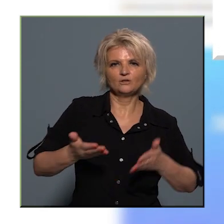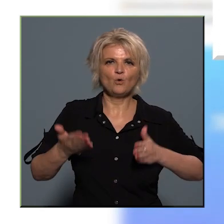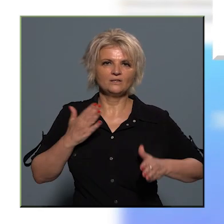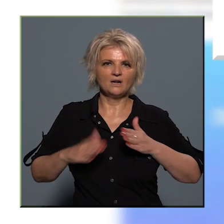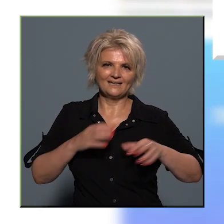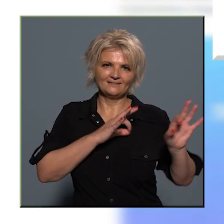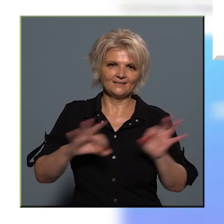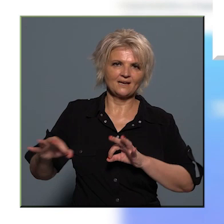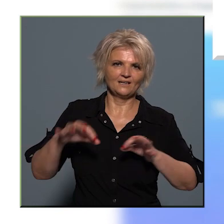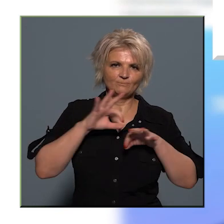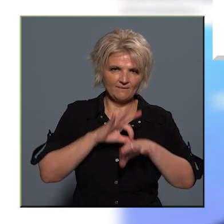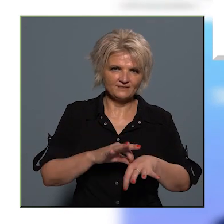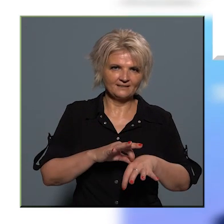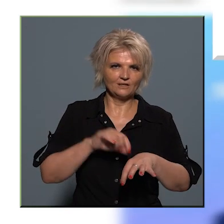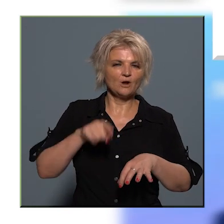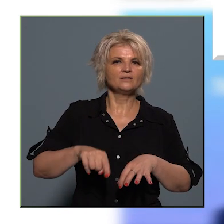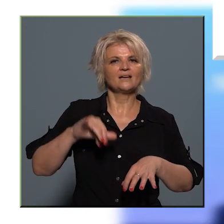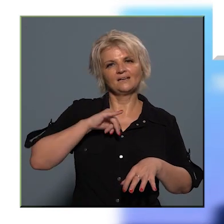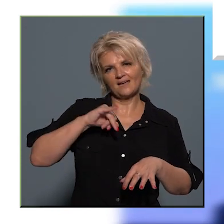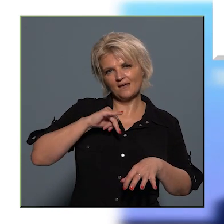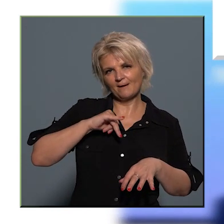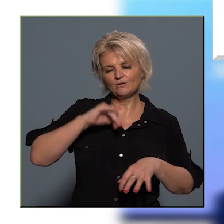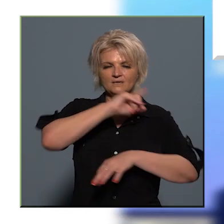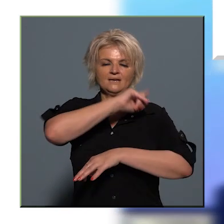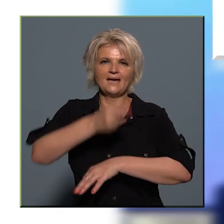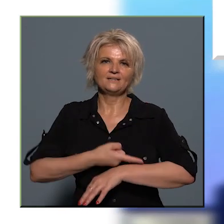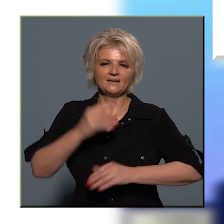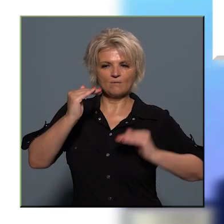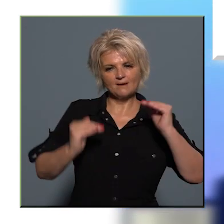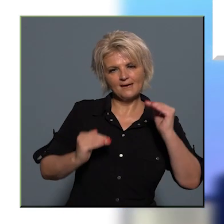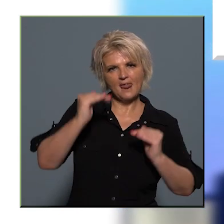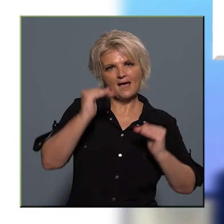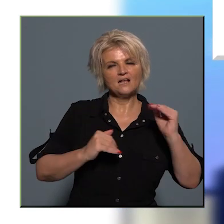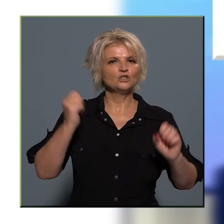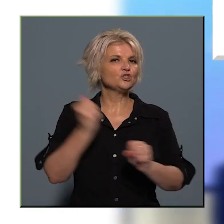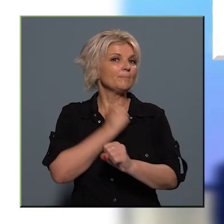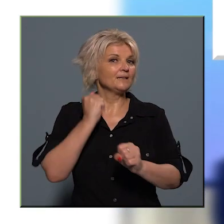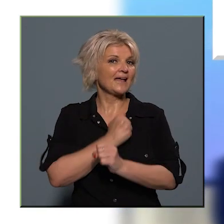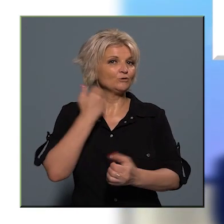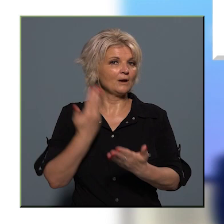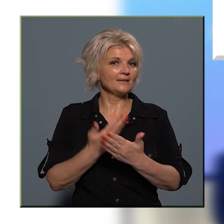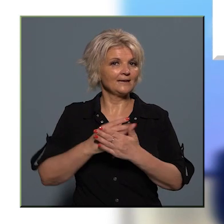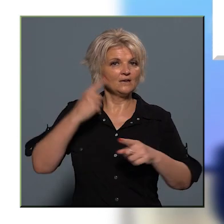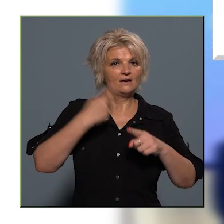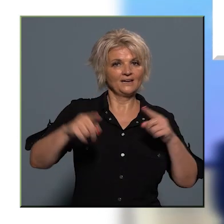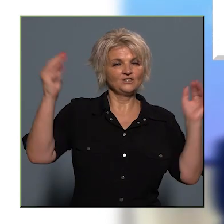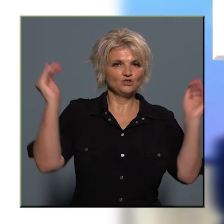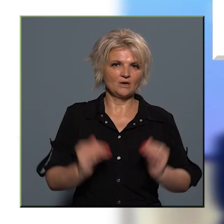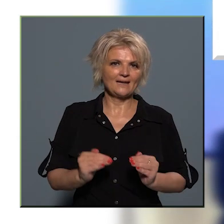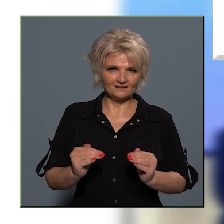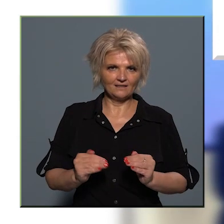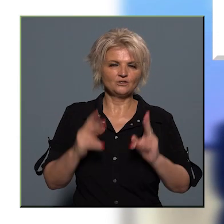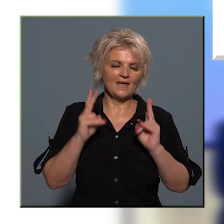intézkedések bevezetésére is. Annak érdekében, hogy energia mérleg stabilizálható legyen, a rezsicsökkentést pedig fent